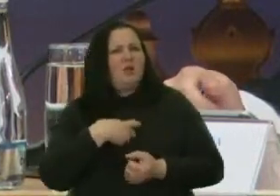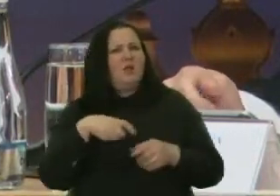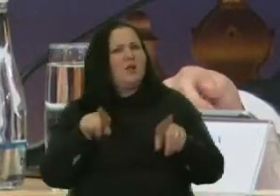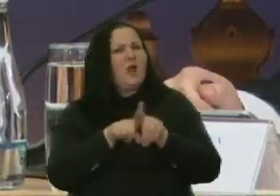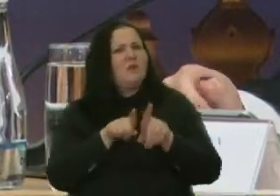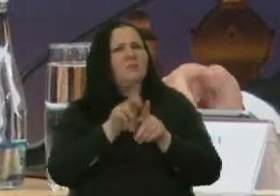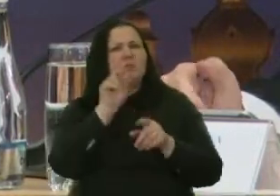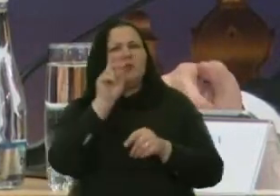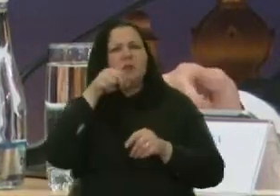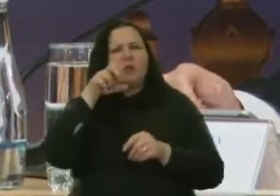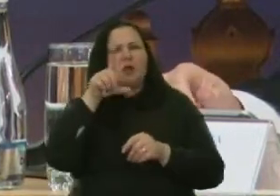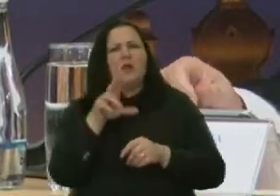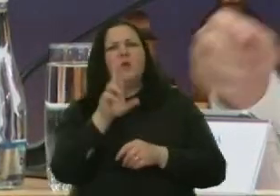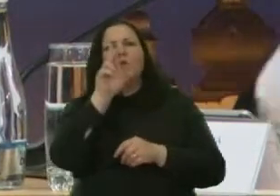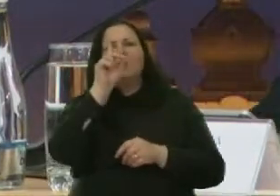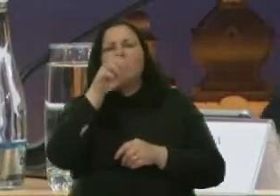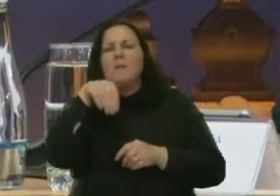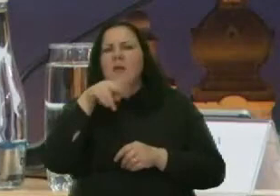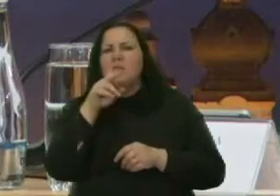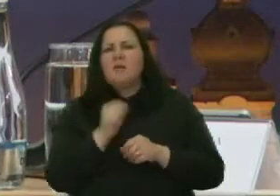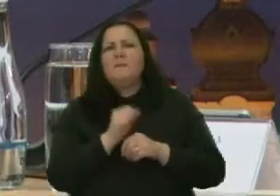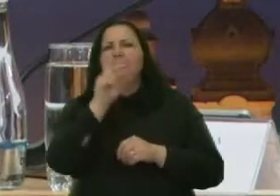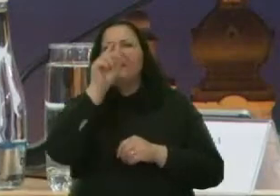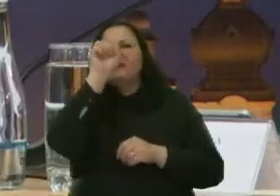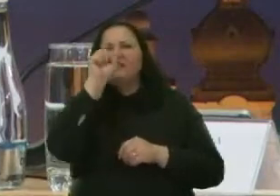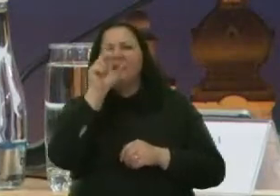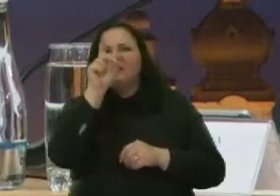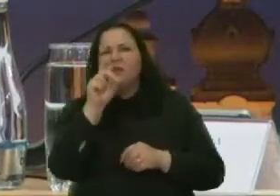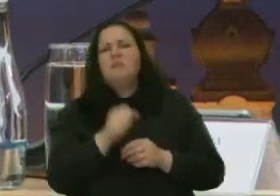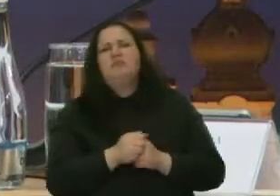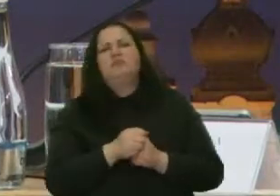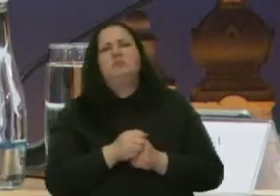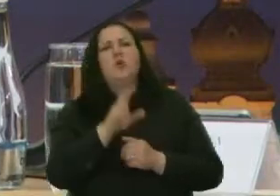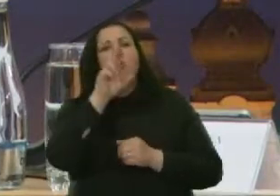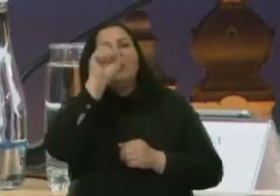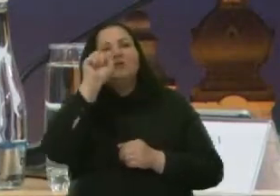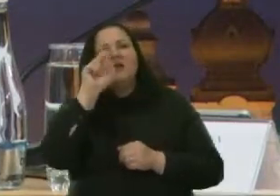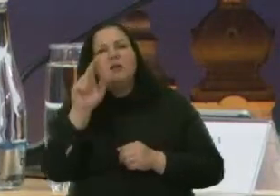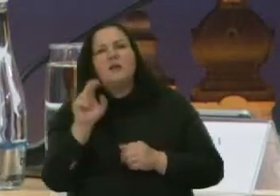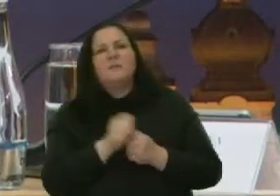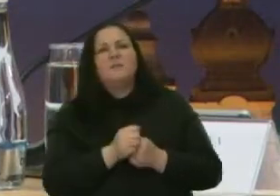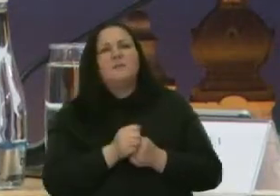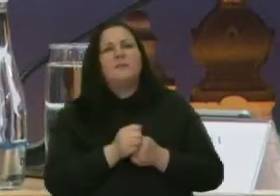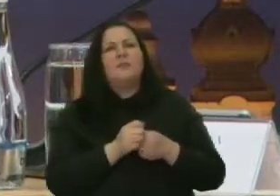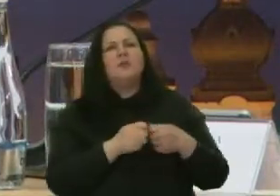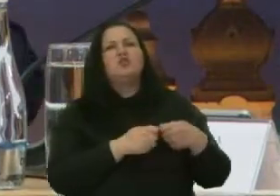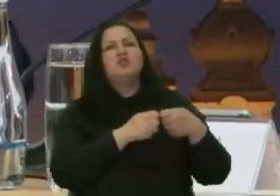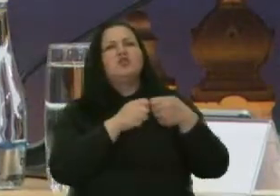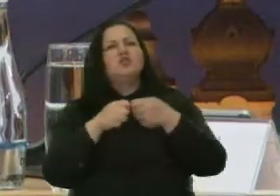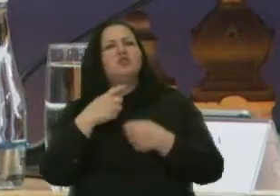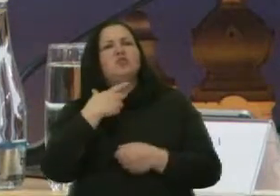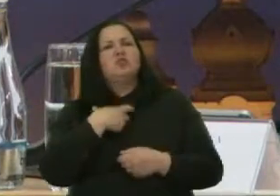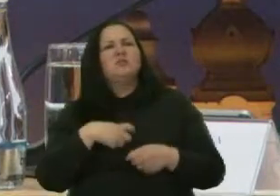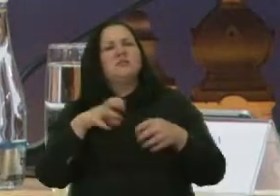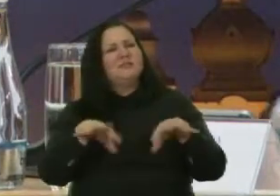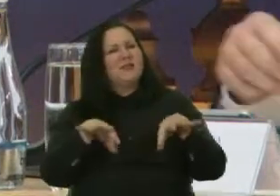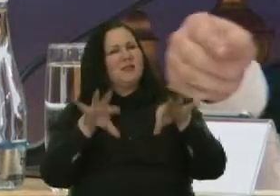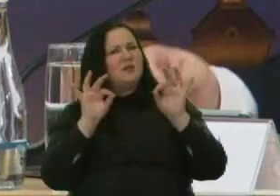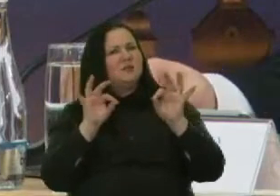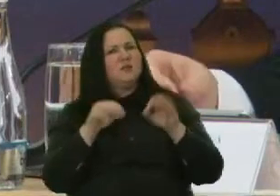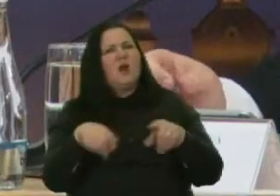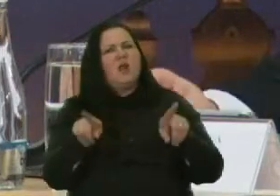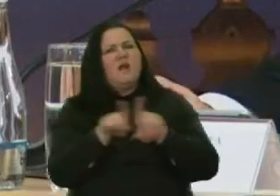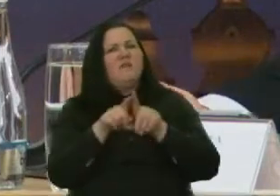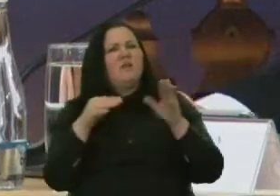PNL UDMR PSD usr societate civilă multe dintre ele se regăsesc pentru că avem același